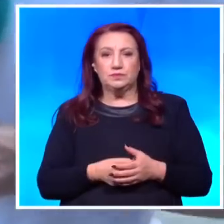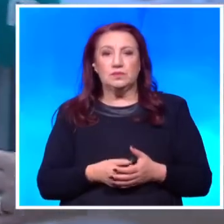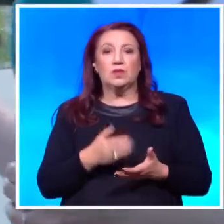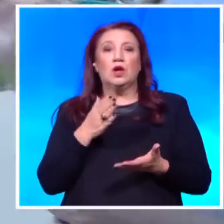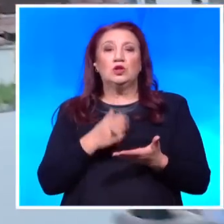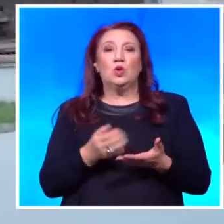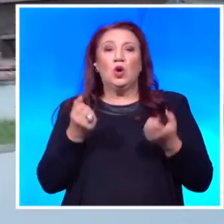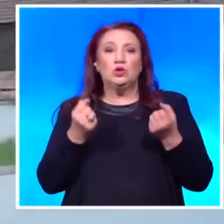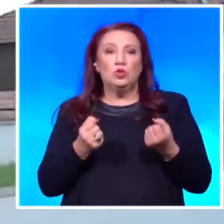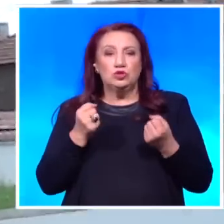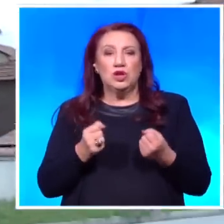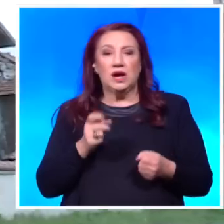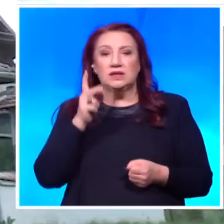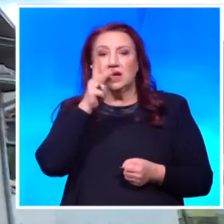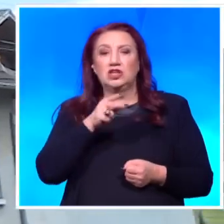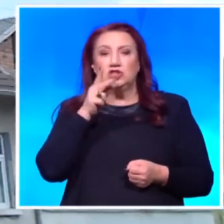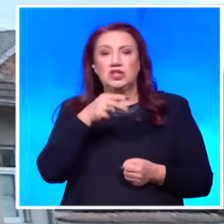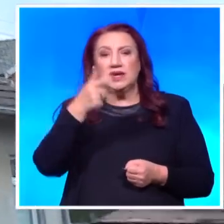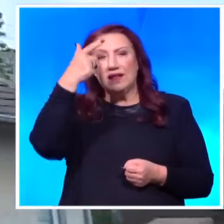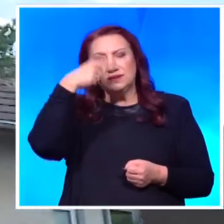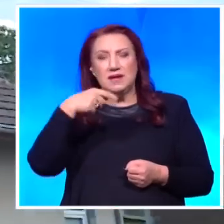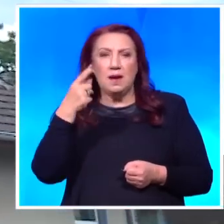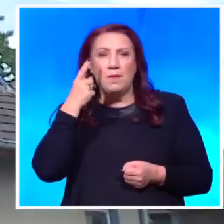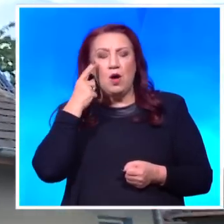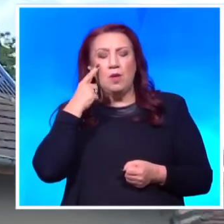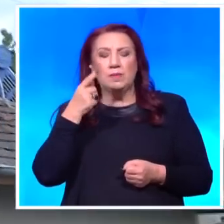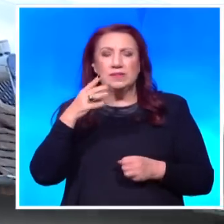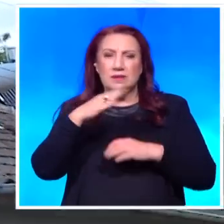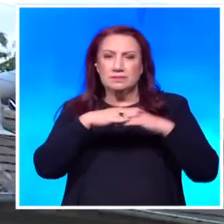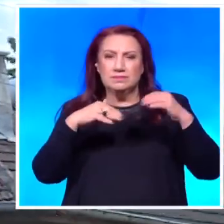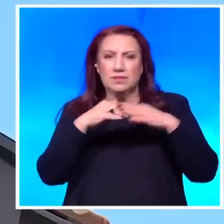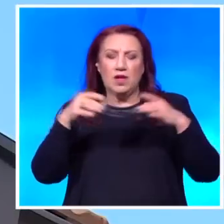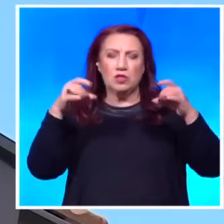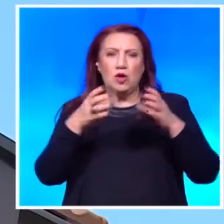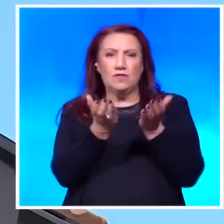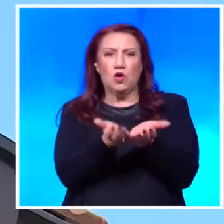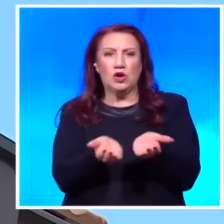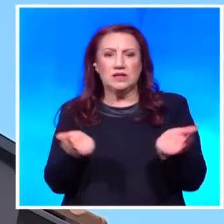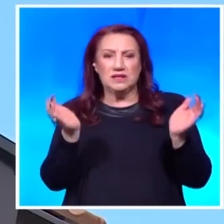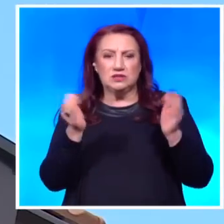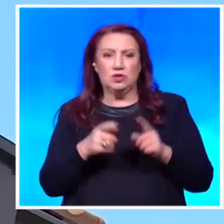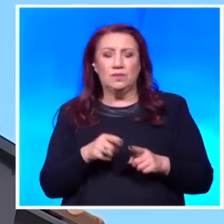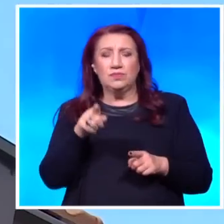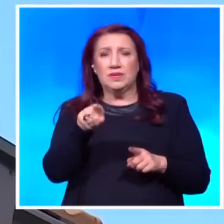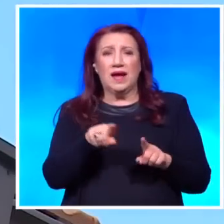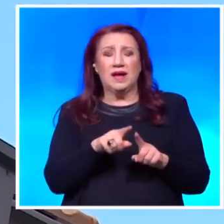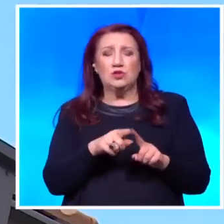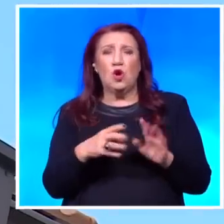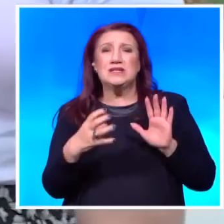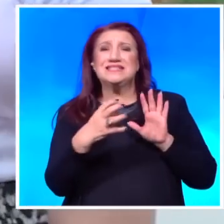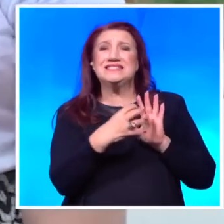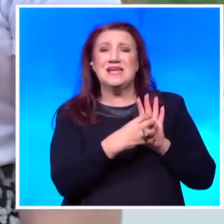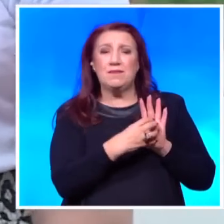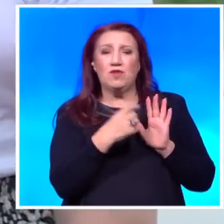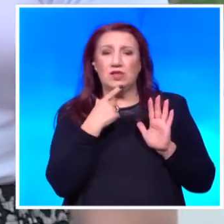бъде укрепена, щъркерите вече сами се опитват да възстановят гнездото си. Те са като един символ за нас и